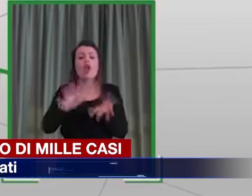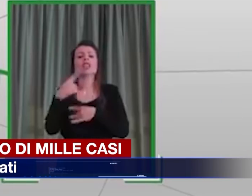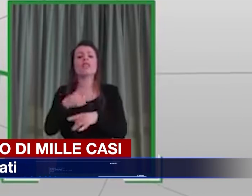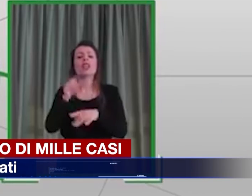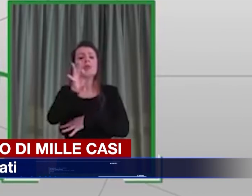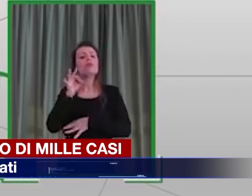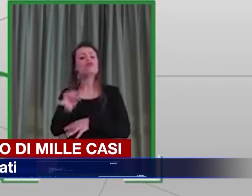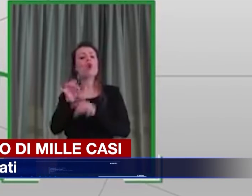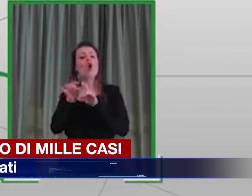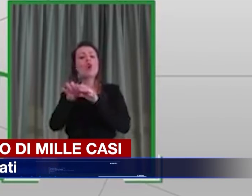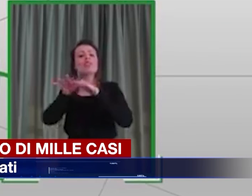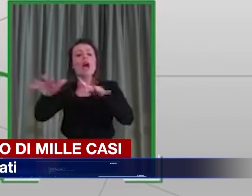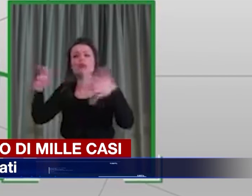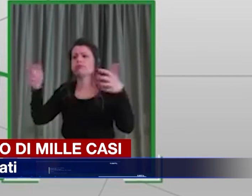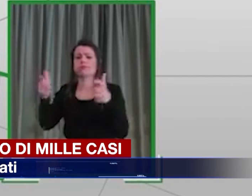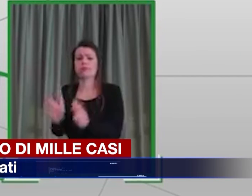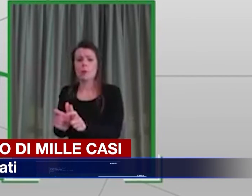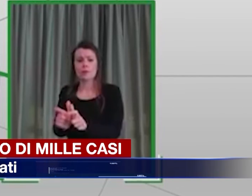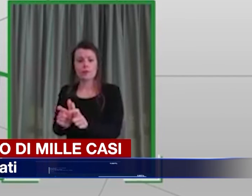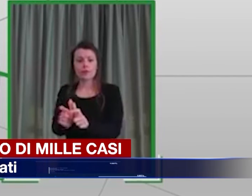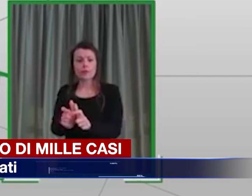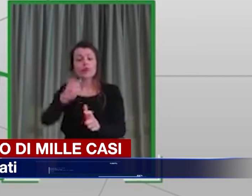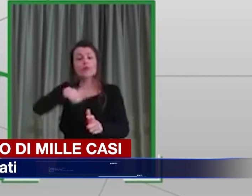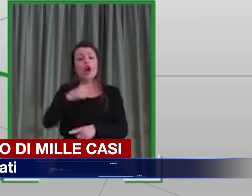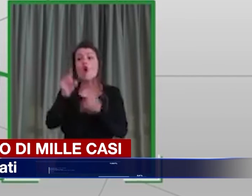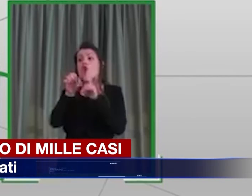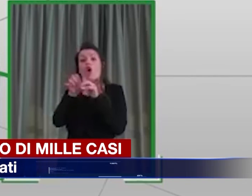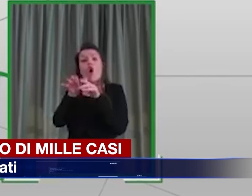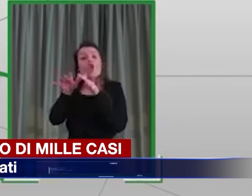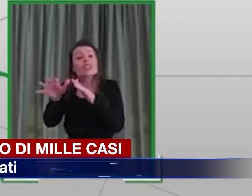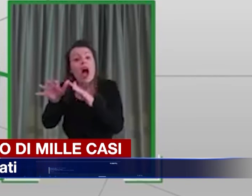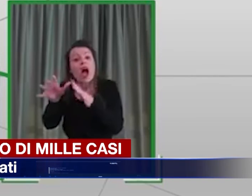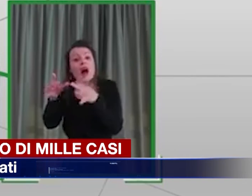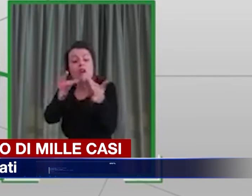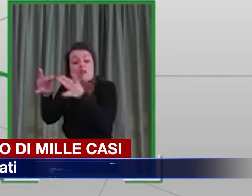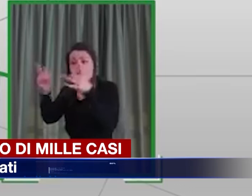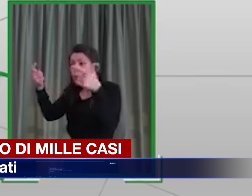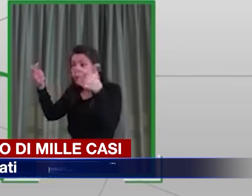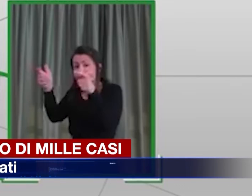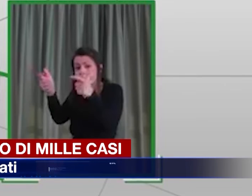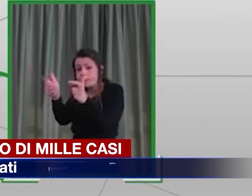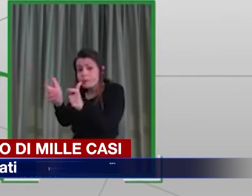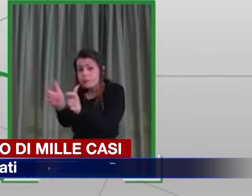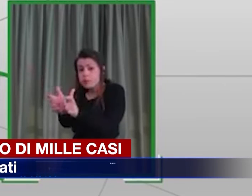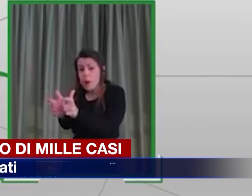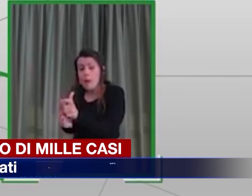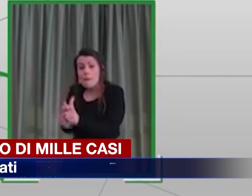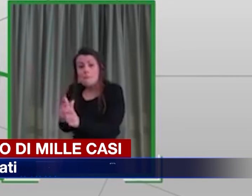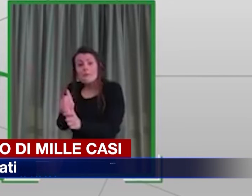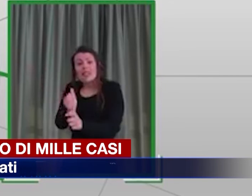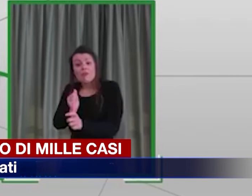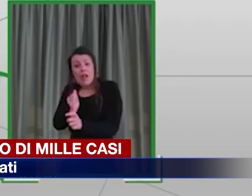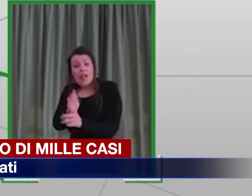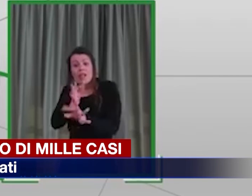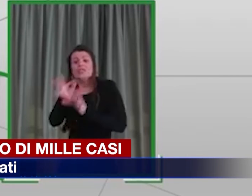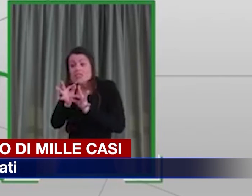Prima scendiamo con il contagio, prima e più entriamo nella fase